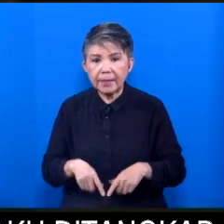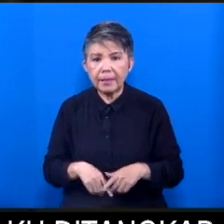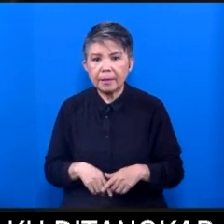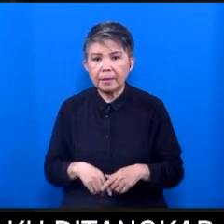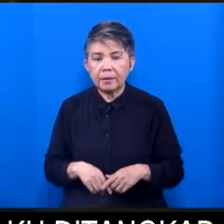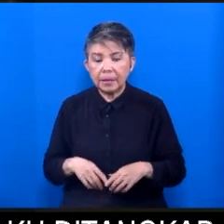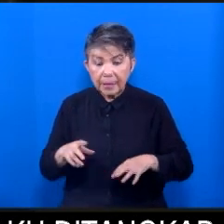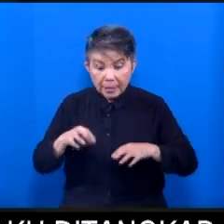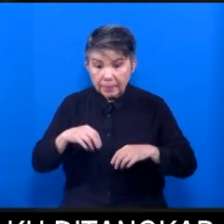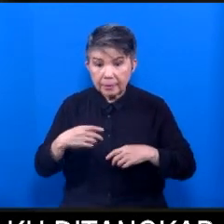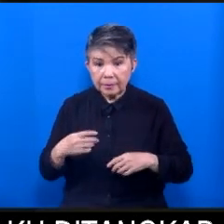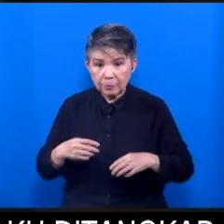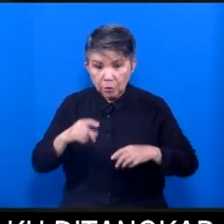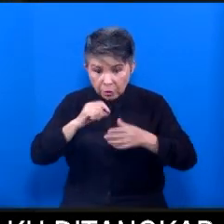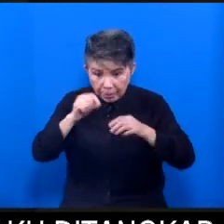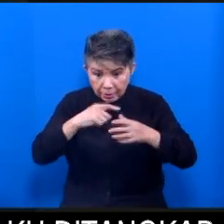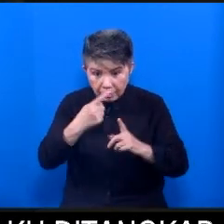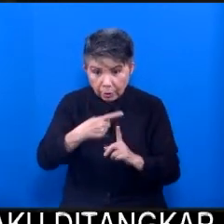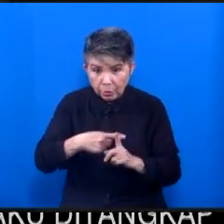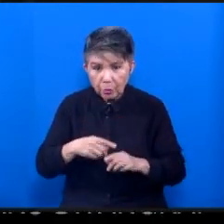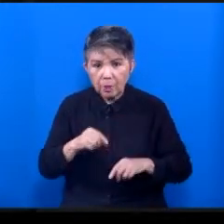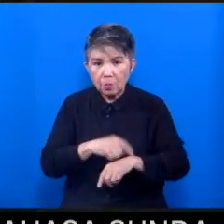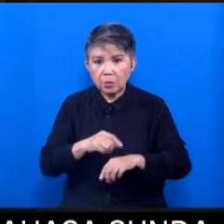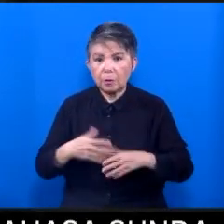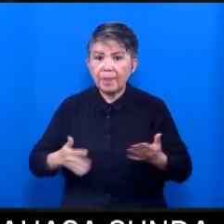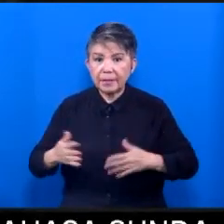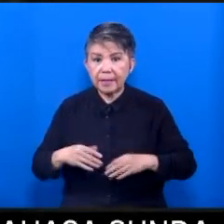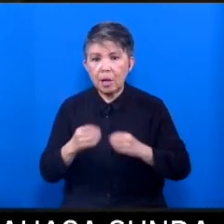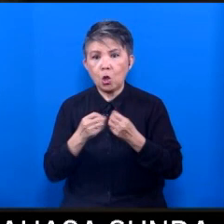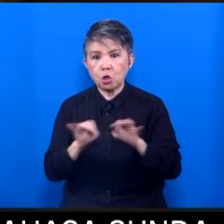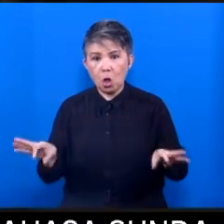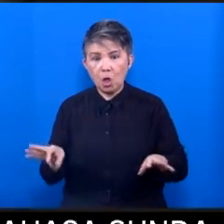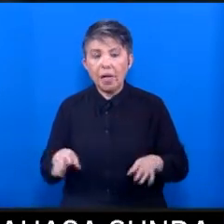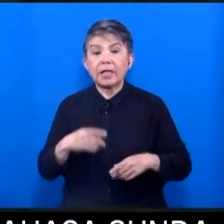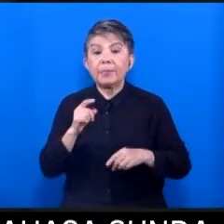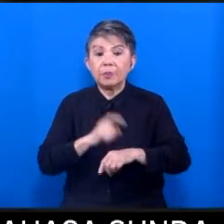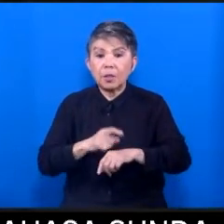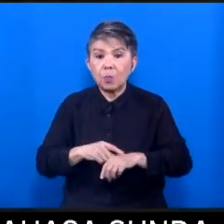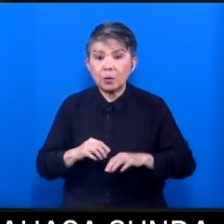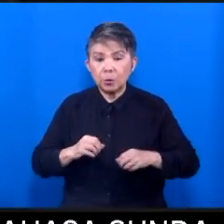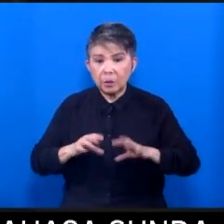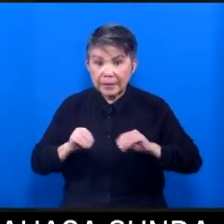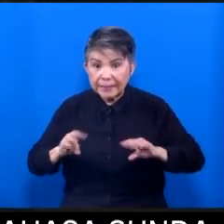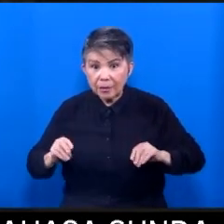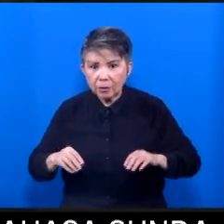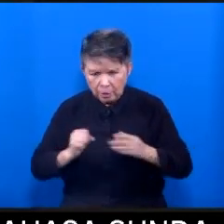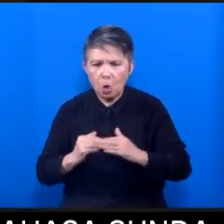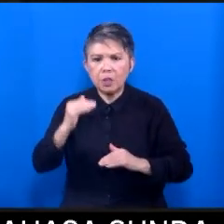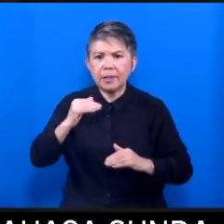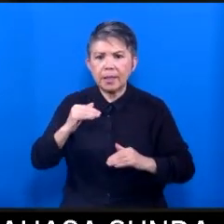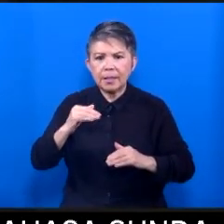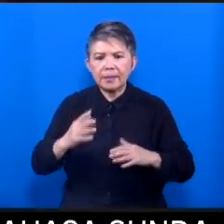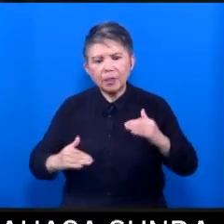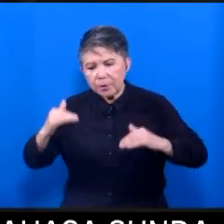itu, ketika kita di waktu biasa tidak terlalu macet, tapi begitu peak hour langsung melonjak macetnya. Makanya kita sampai